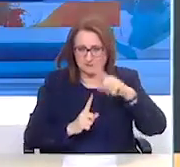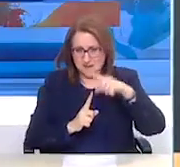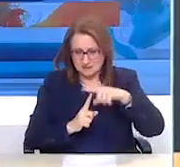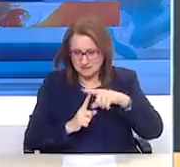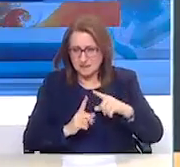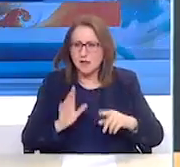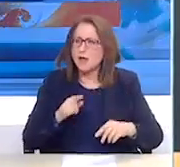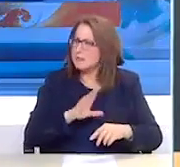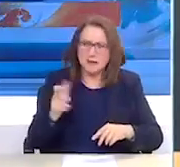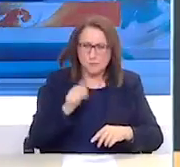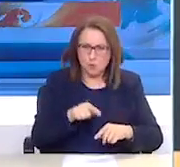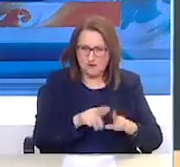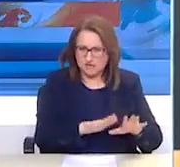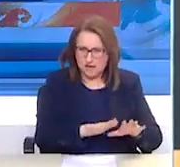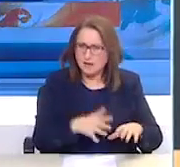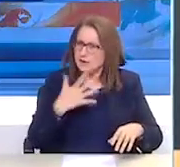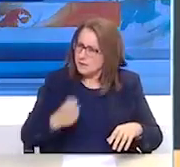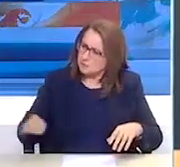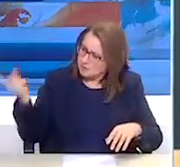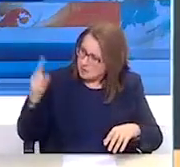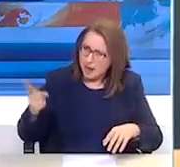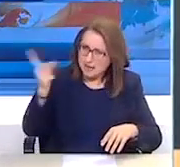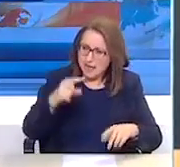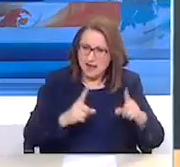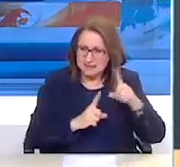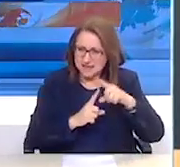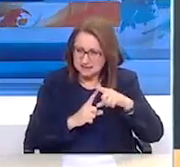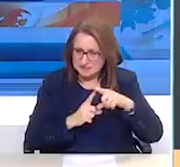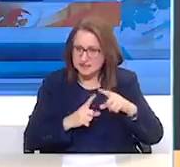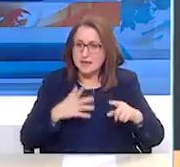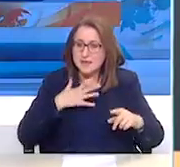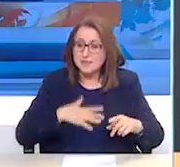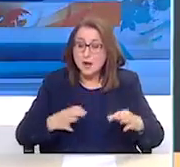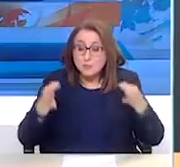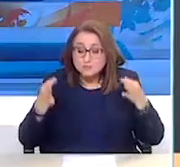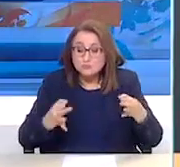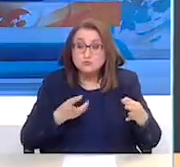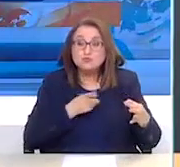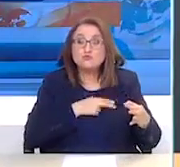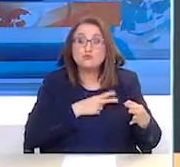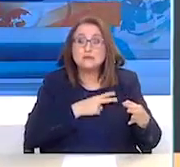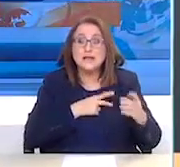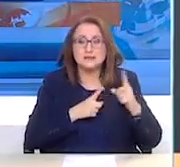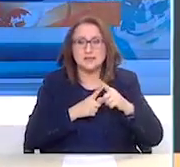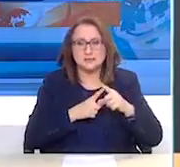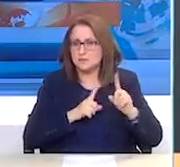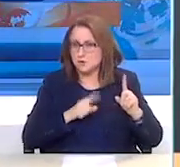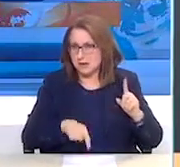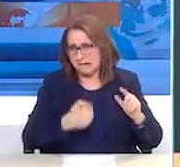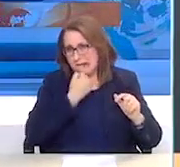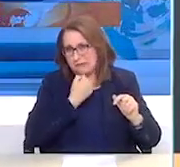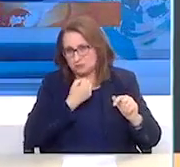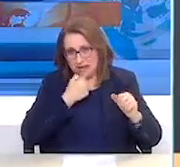σχετικά με την αξιοπιστία τους και γίνεται τεράστια προσπάθεια και στην Ελλάδα και στο εξωτερικό να έχουμε αξιόπιστα τεστ, τα οποία κατά κάποιο τρόπο θα